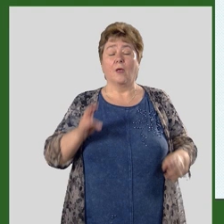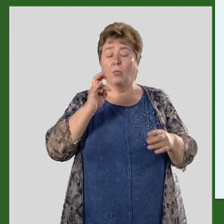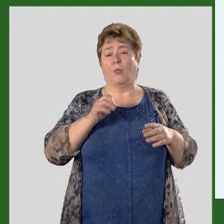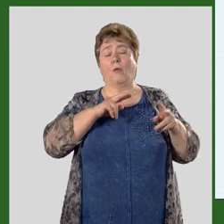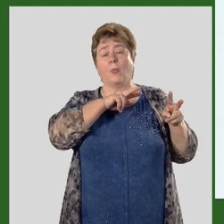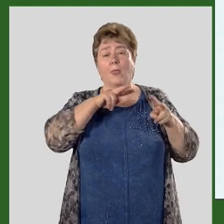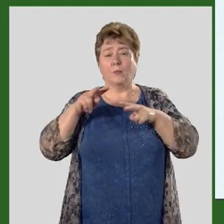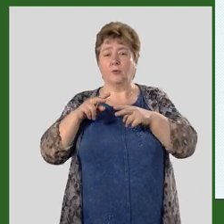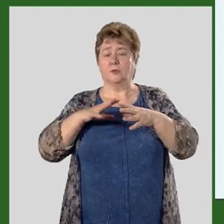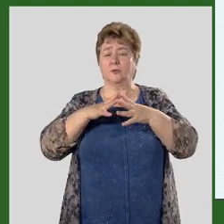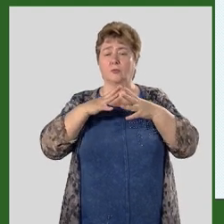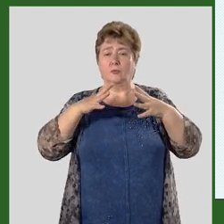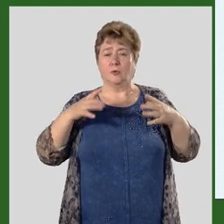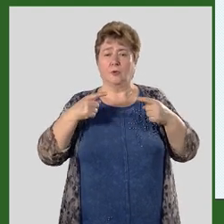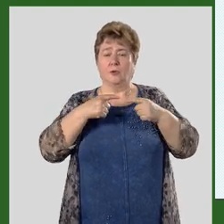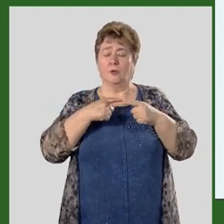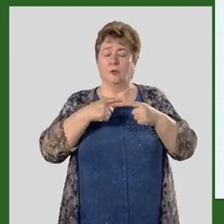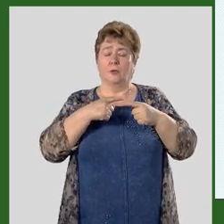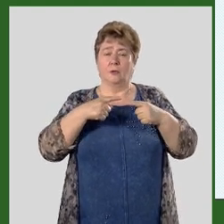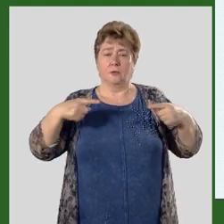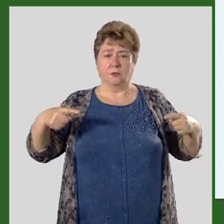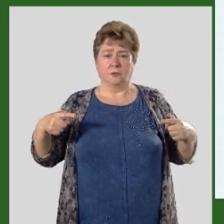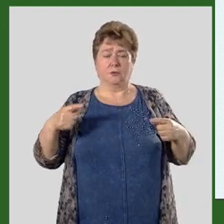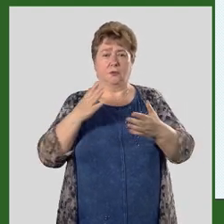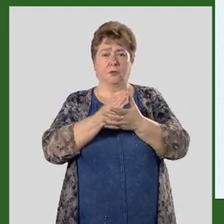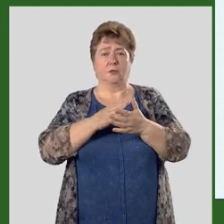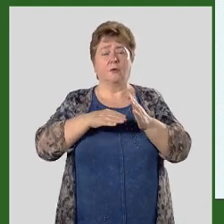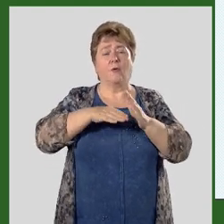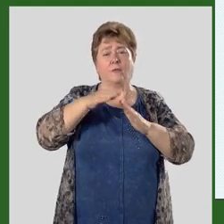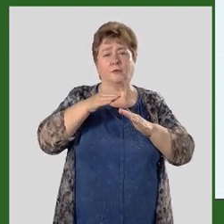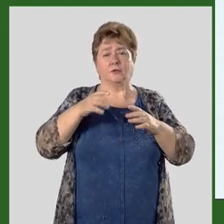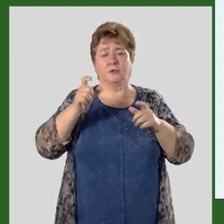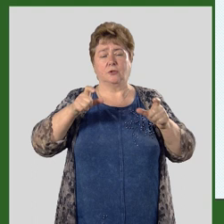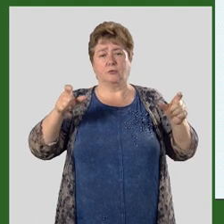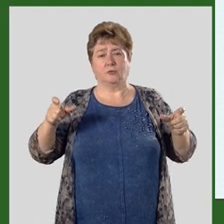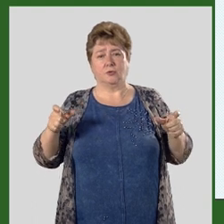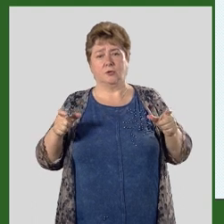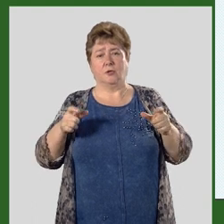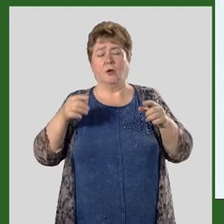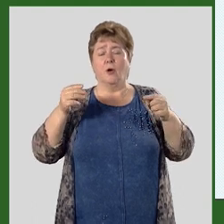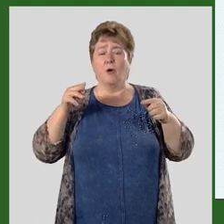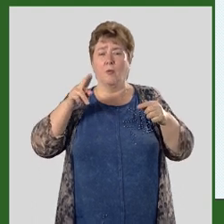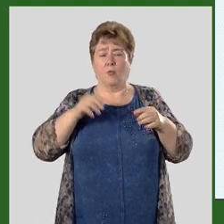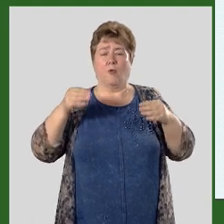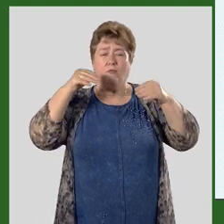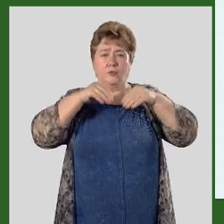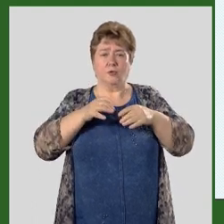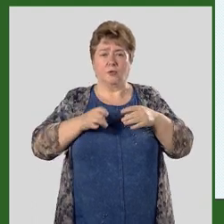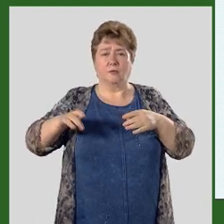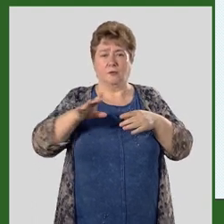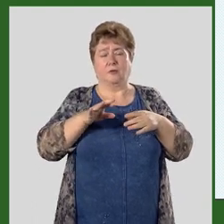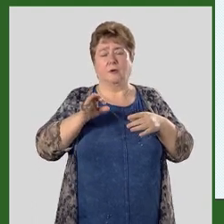Однако наблюдаются значительные различия при сравнении темпов роста населения по